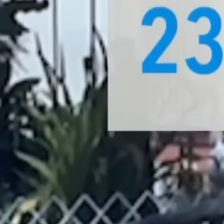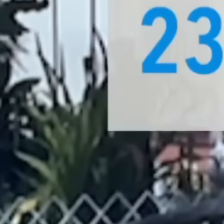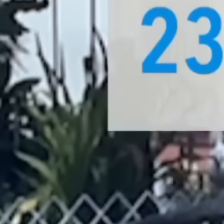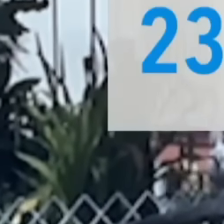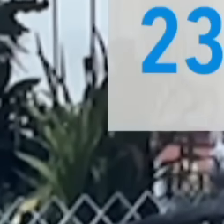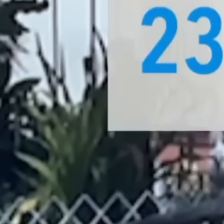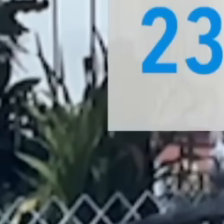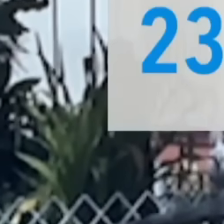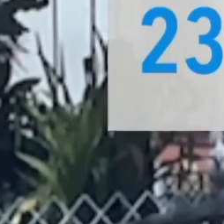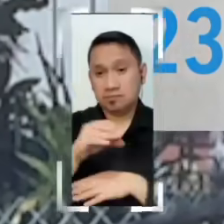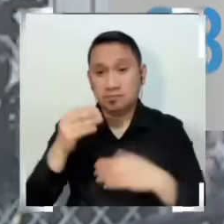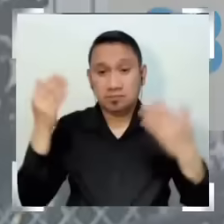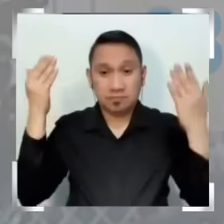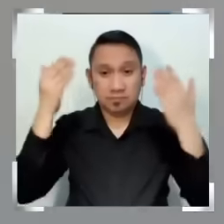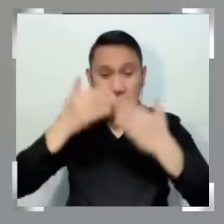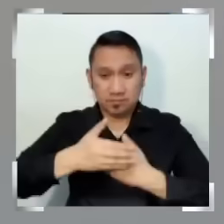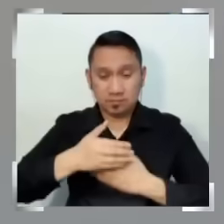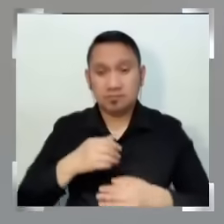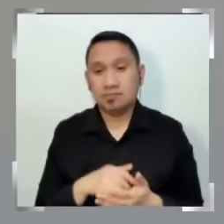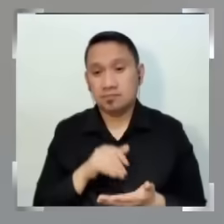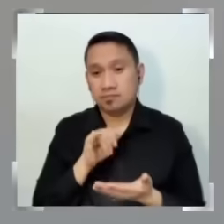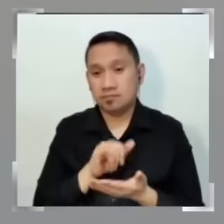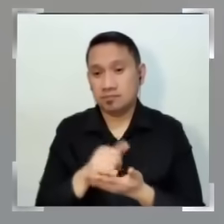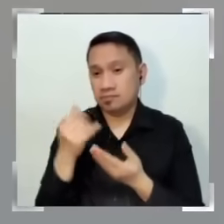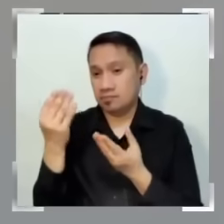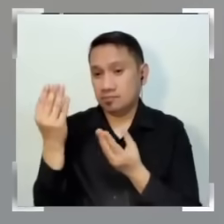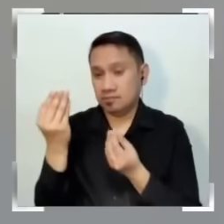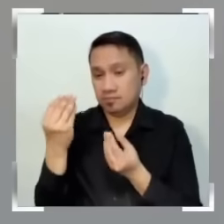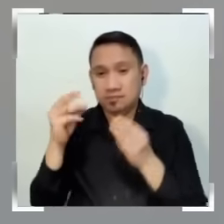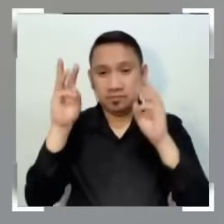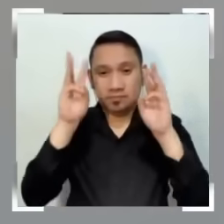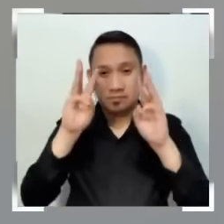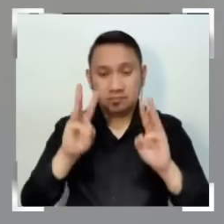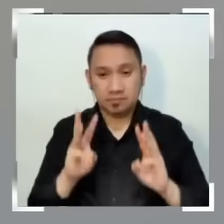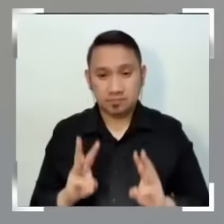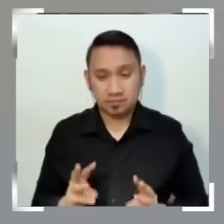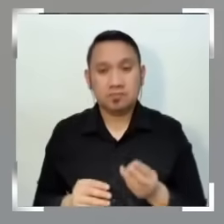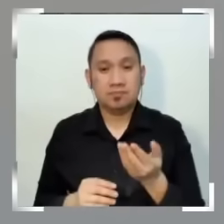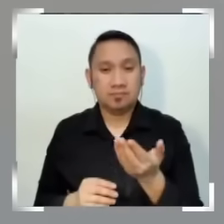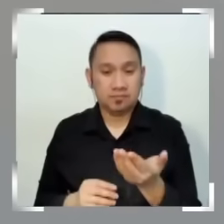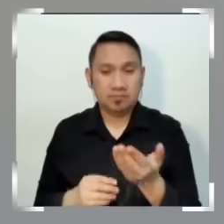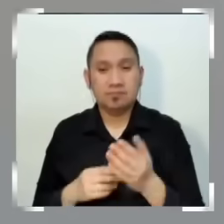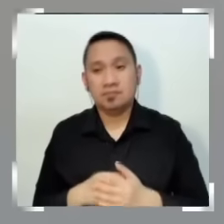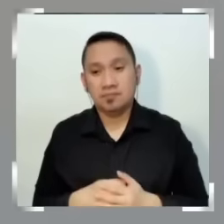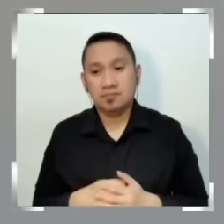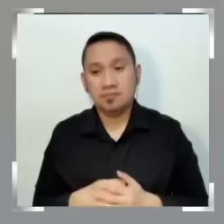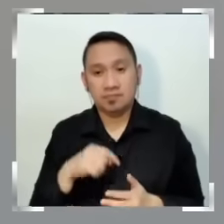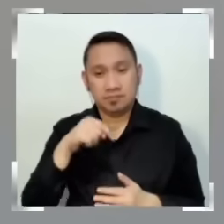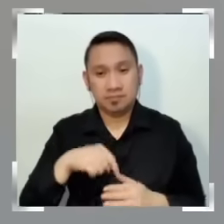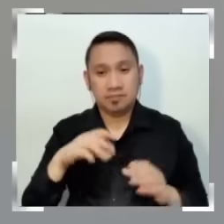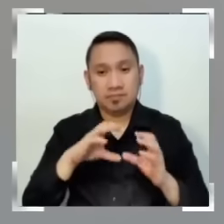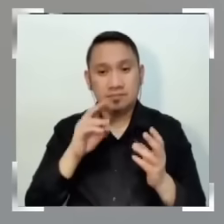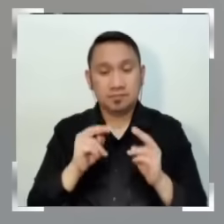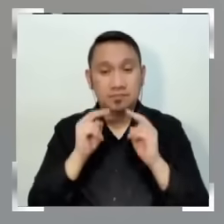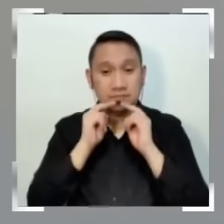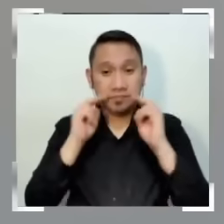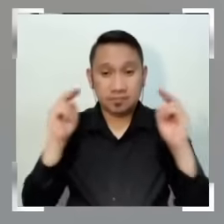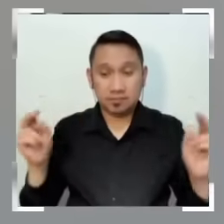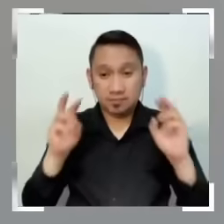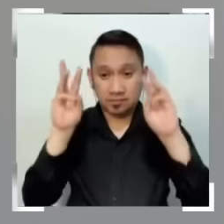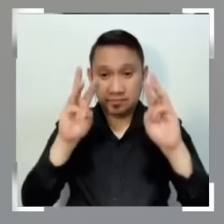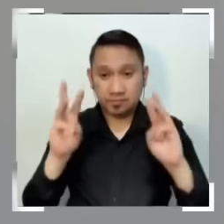gabi. At yan ang latest sa lagay ng panahon. Ako si Amor La Rosa. Ito ang GMA Integrated News Weather